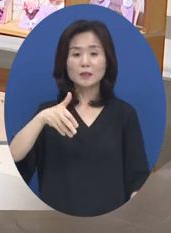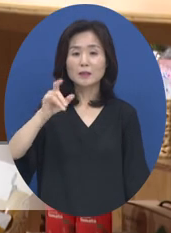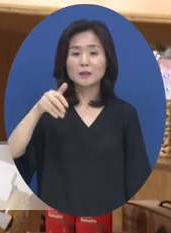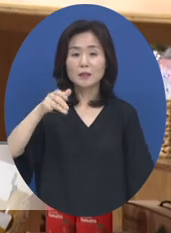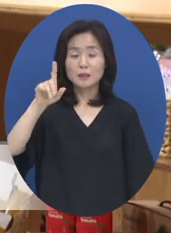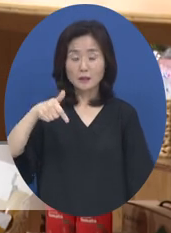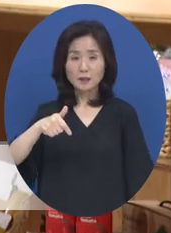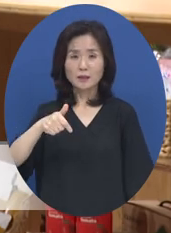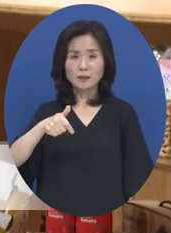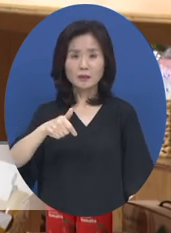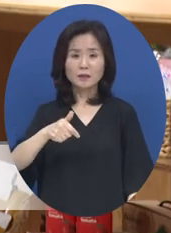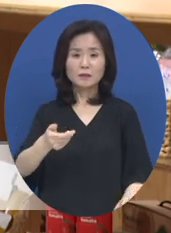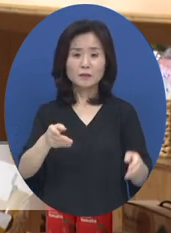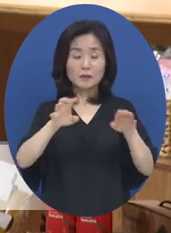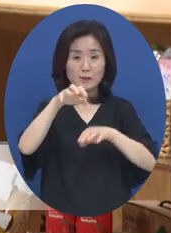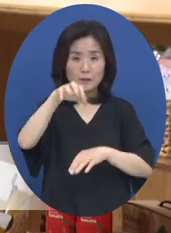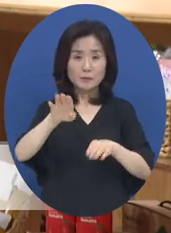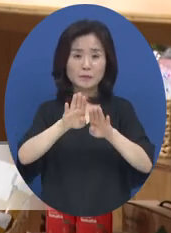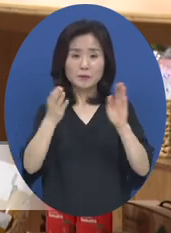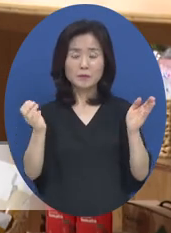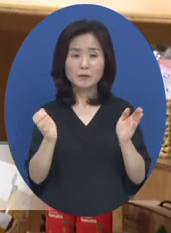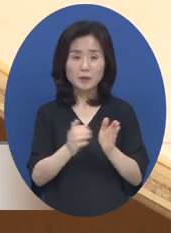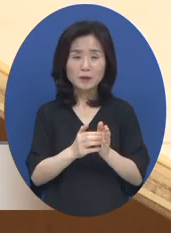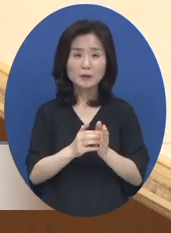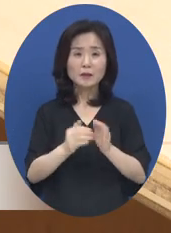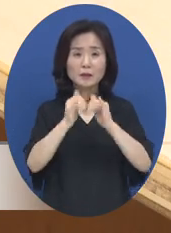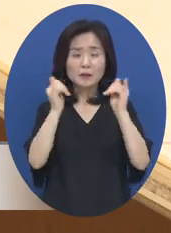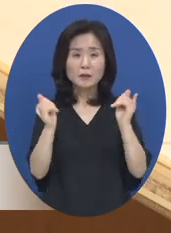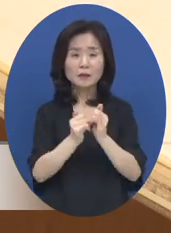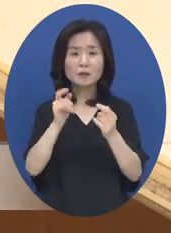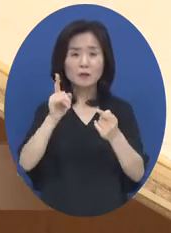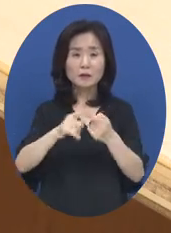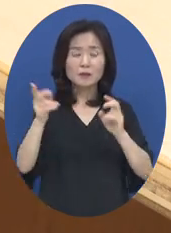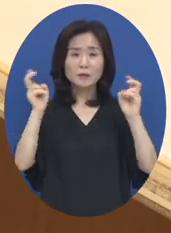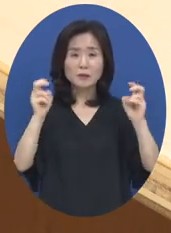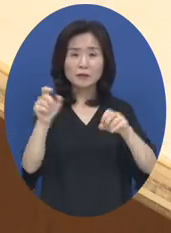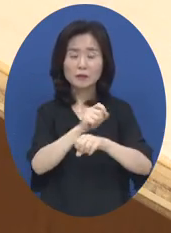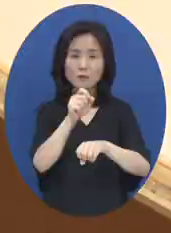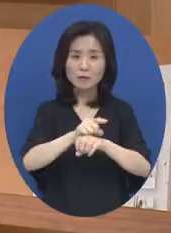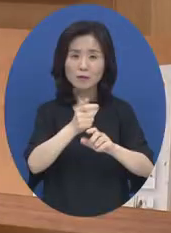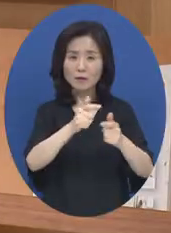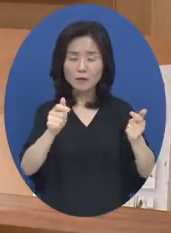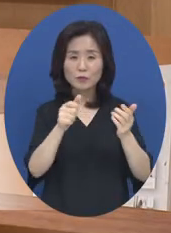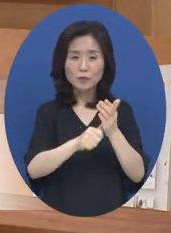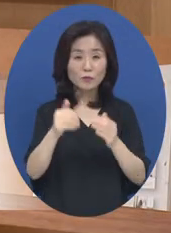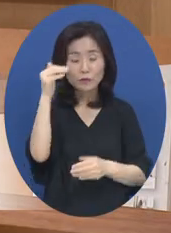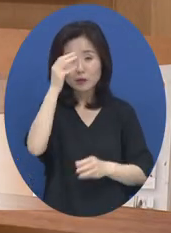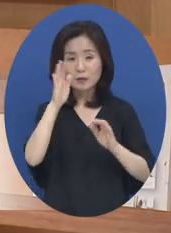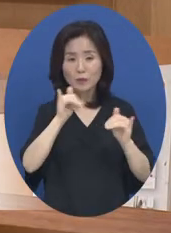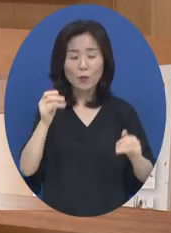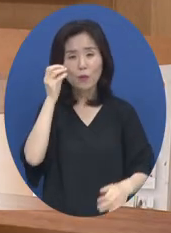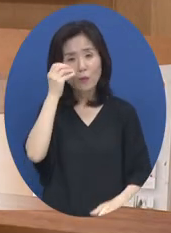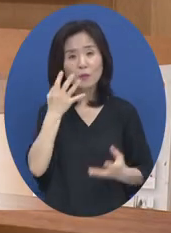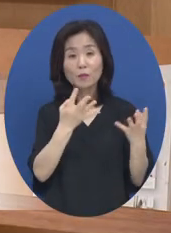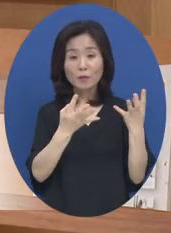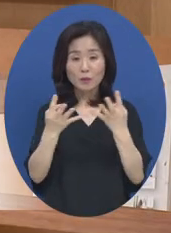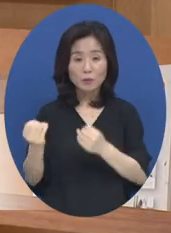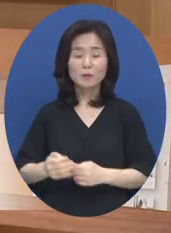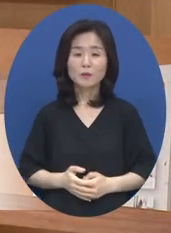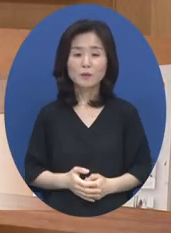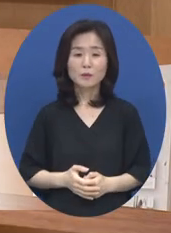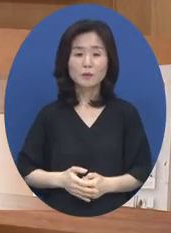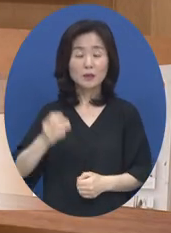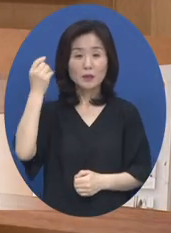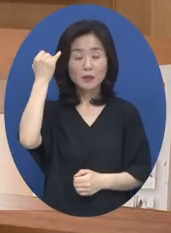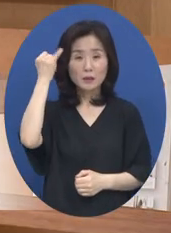개장했습니다. 사회적 기업의 다양하고 특색 있는 제품들을 구경하는 사람들. 신기한 것도 많고